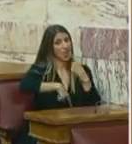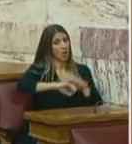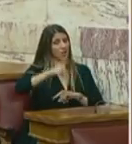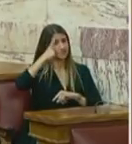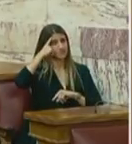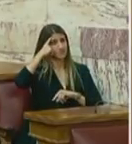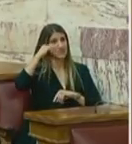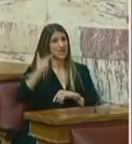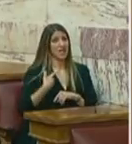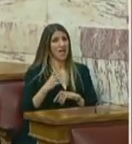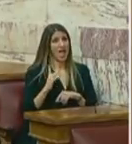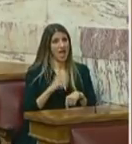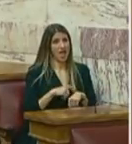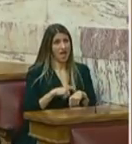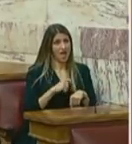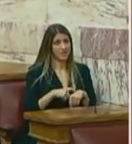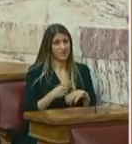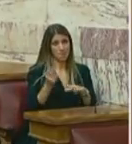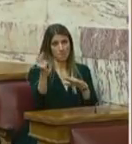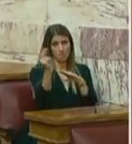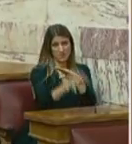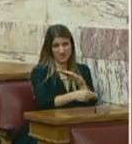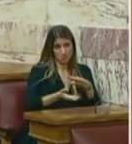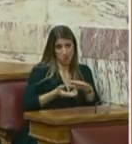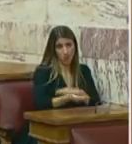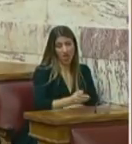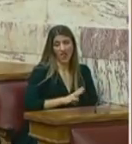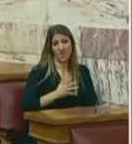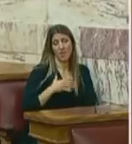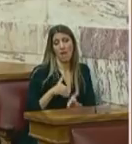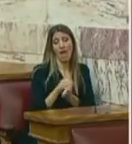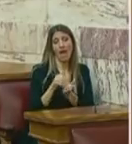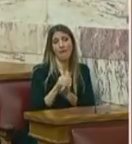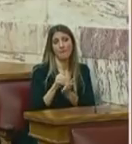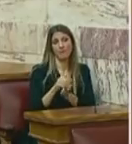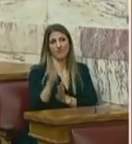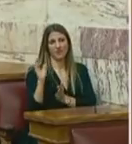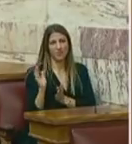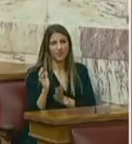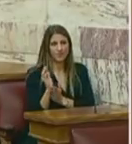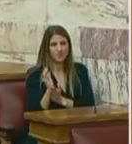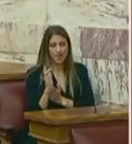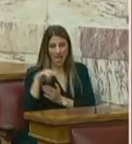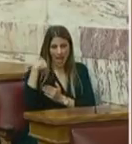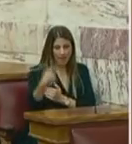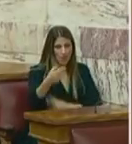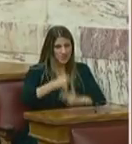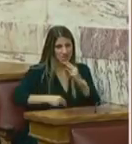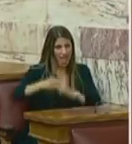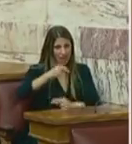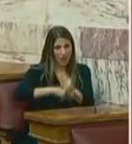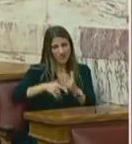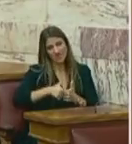να αποφύγει την υπερψήφιση αυτής της πρότασης, προκειμένου να εφαρμοστεί από τις επόμενες εκλογές που